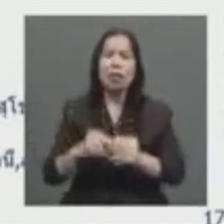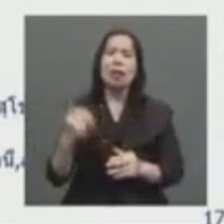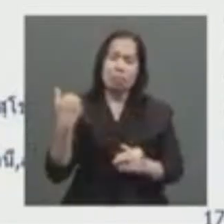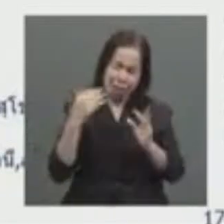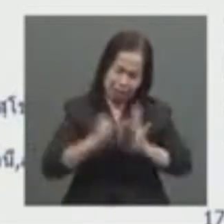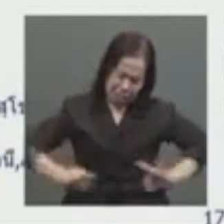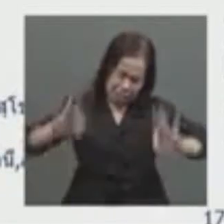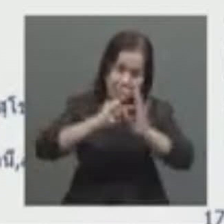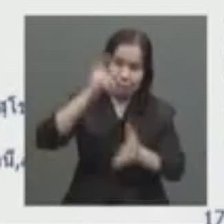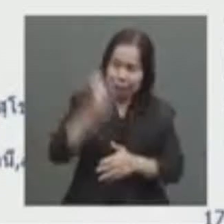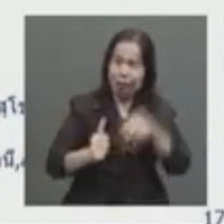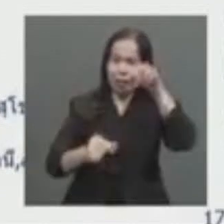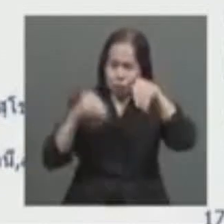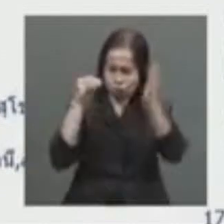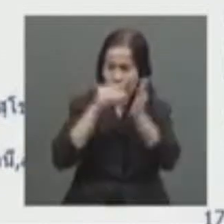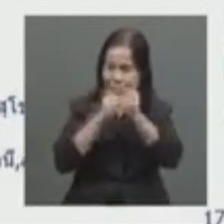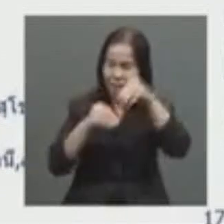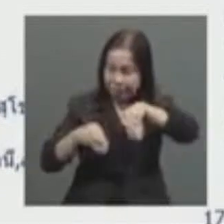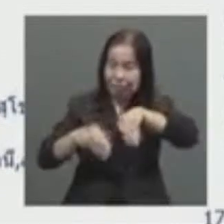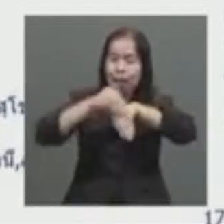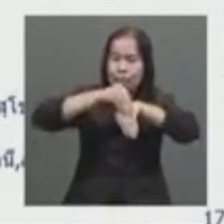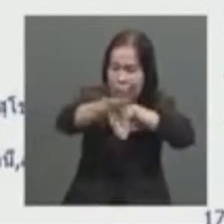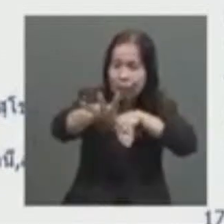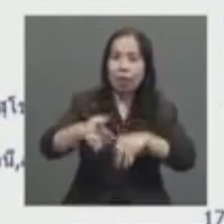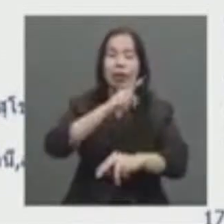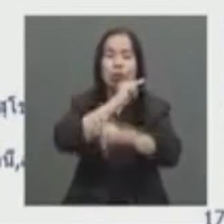เท่าที่มีอัตราการแพร่เชื้ออยู่นะครับก็จะทำให้ตัวเลขโดยมาตรฐานก็จะเพิ่มขึ้นเพิ่มขึ้นเราเคยรายงานว่ากรุงเทพฯและปริมณฑลมีอัตราการที่จะติดเชื้อให้คนอื่นมากกว่า3เท่านะครับหน้าประสามคนสามคนกว่าๆเพราะฉะนั้นเราไม่อยากเห็นตัวเลข